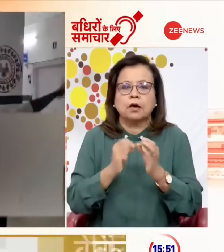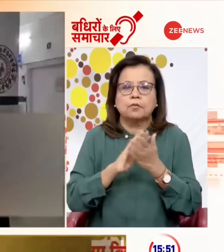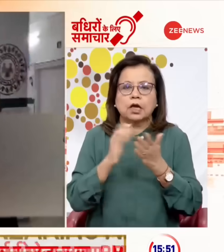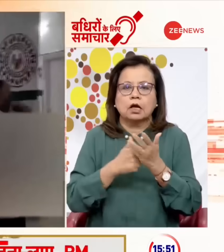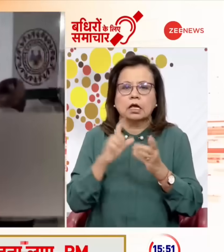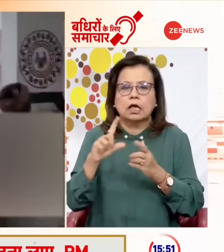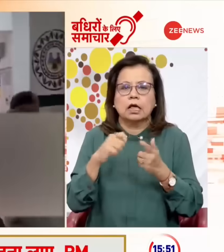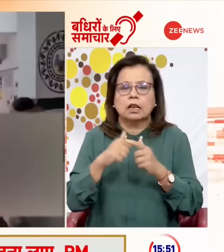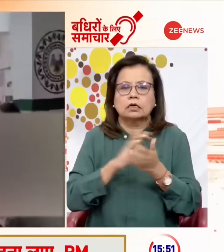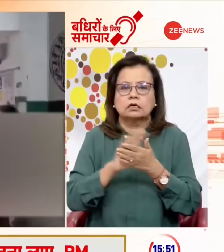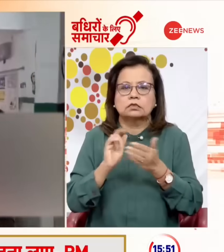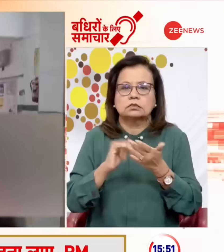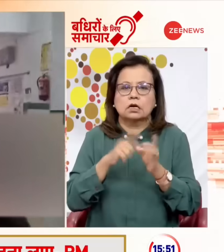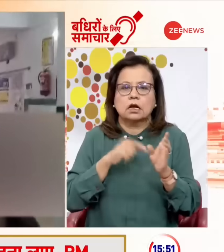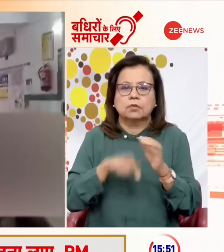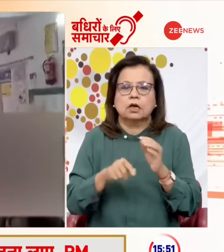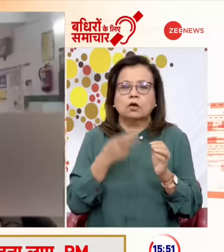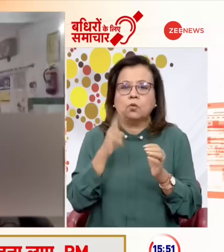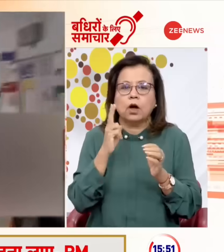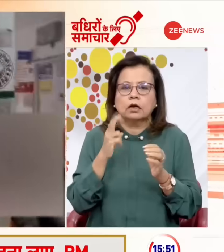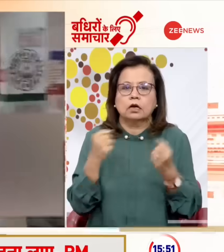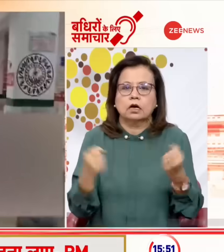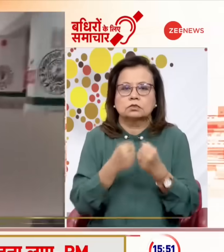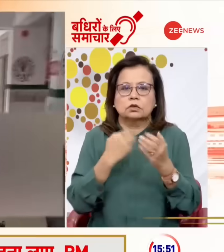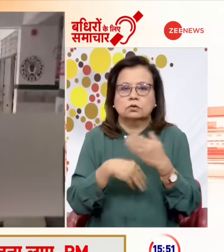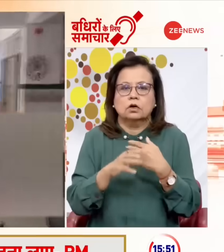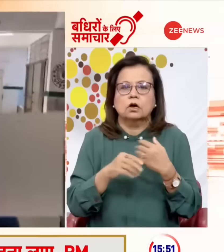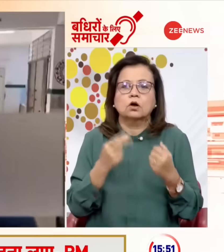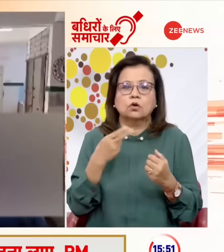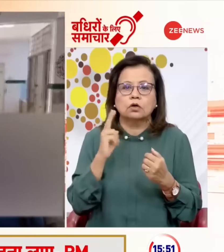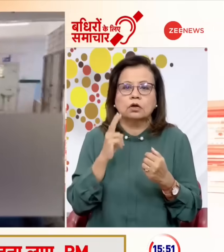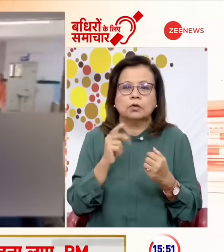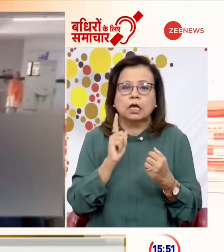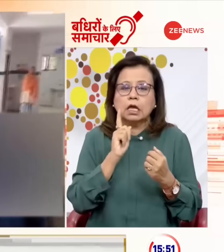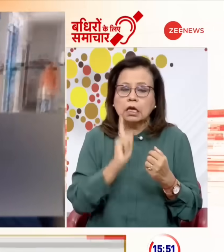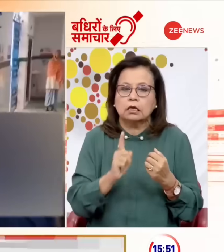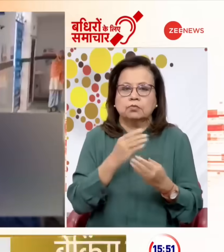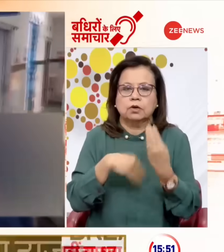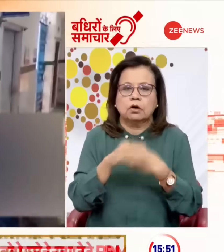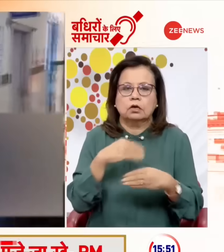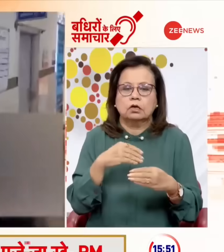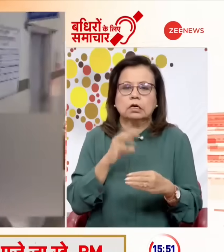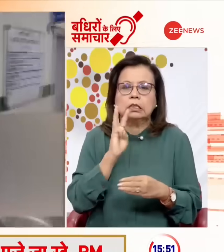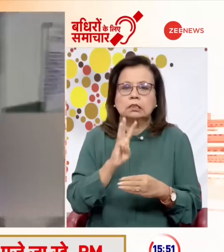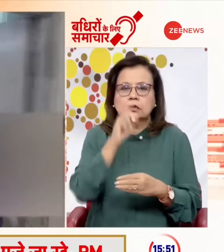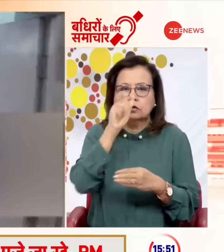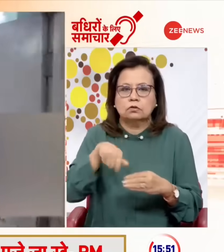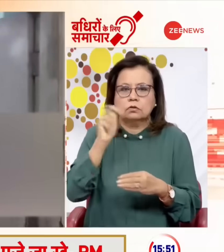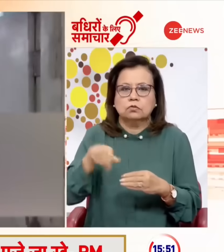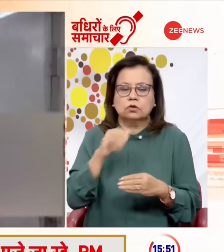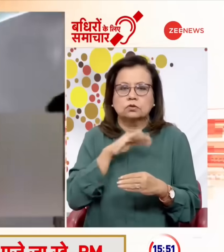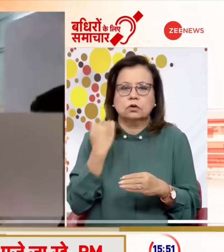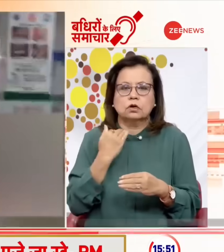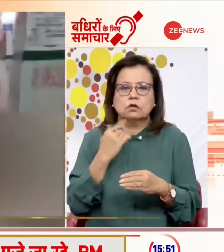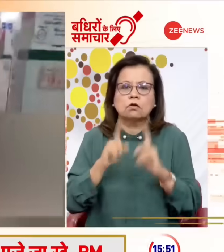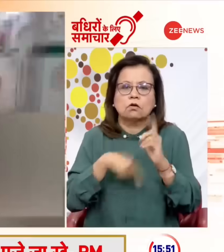बिहार के लखीसराय में फायरिंग की घटना हुई है। गोलीबारी में एक ही परिवार के 3 लोगों की